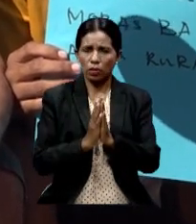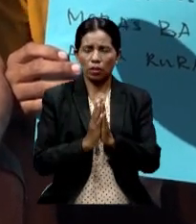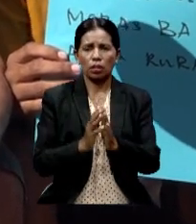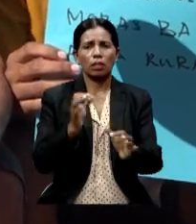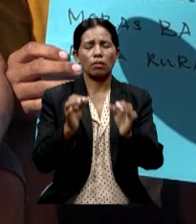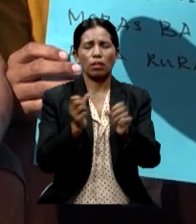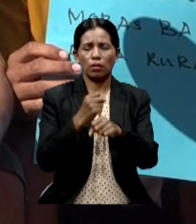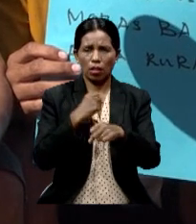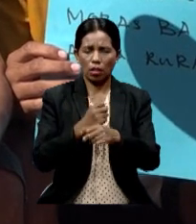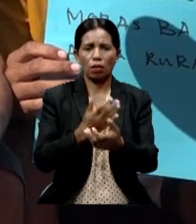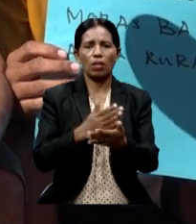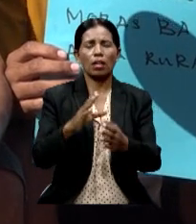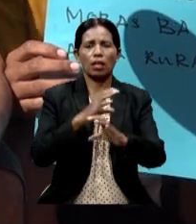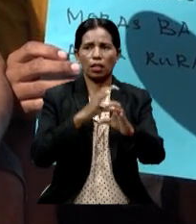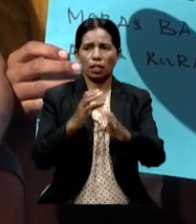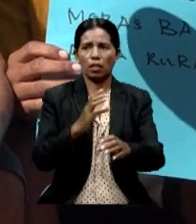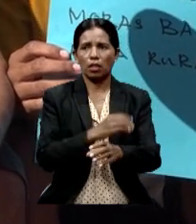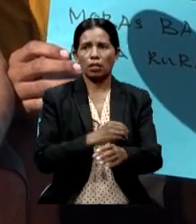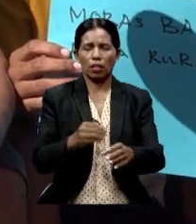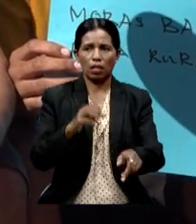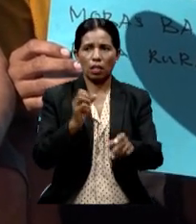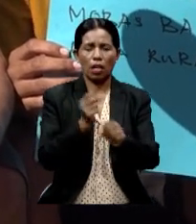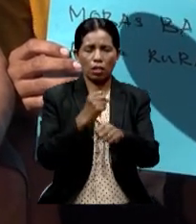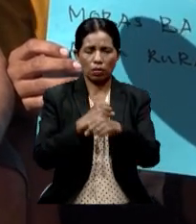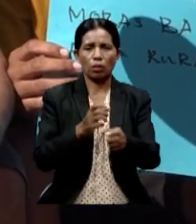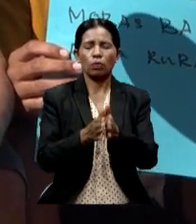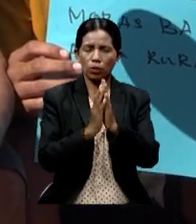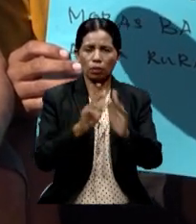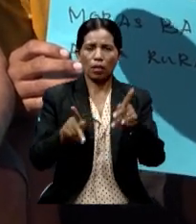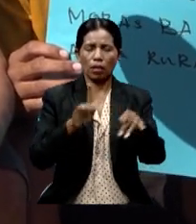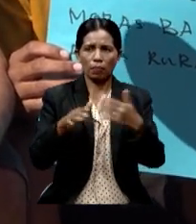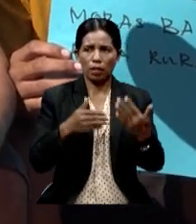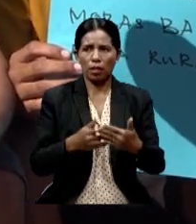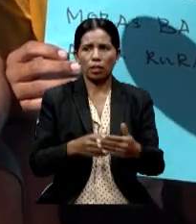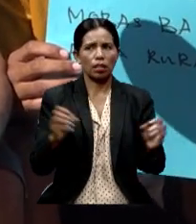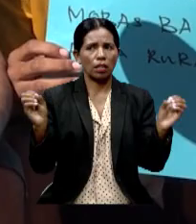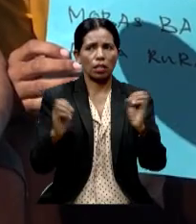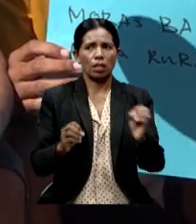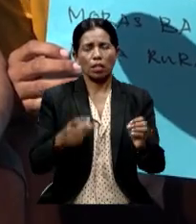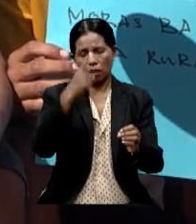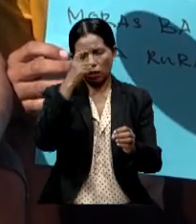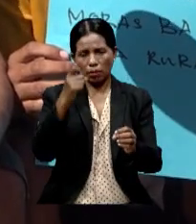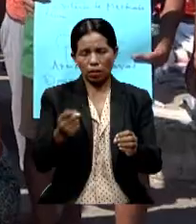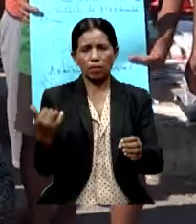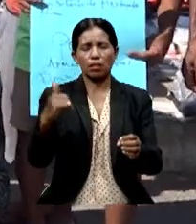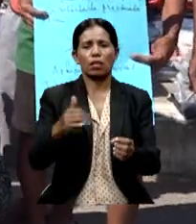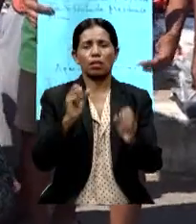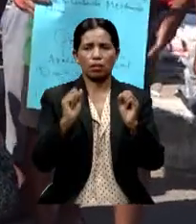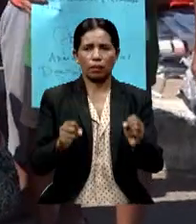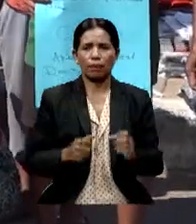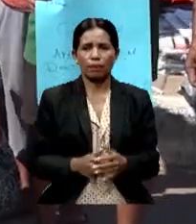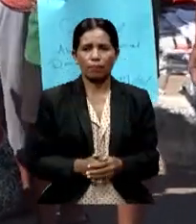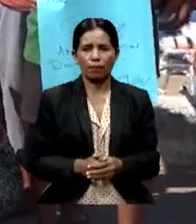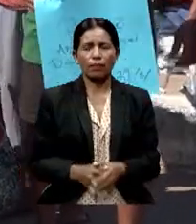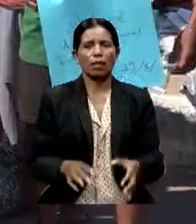atu halo le lau makareta halo na konfirmasan ho povo idane iha selai ha tama sama sira tengi halo le lau. Antes de